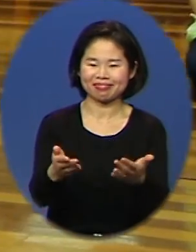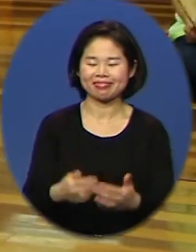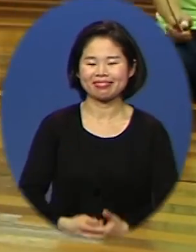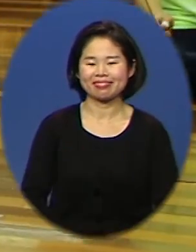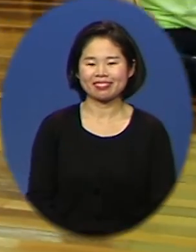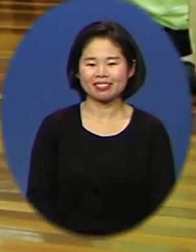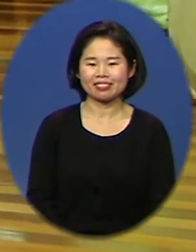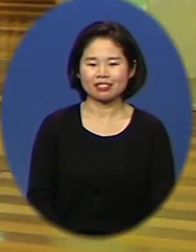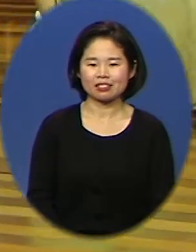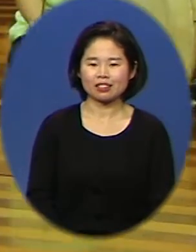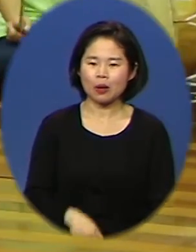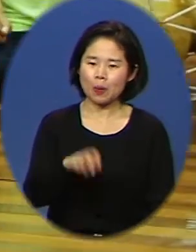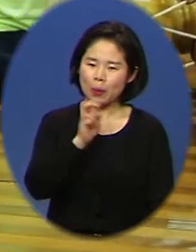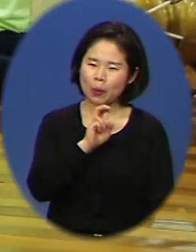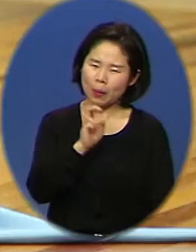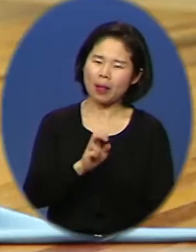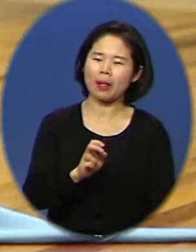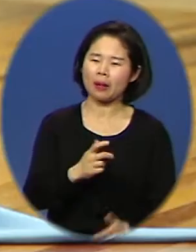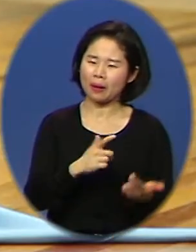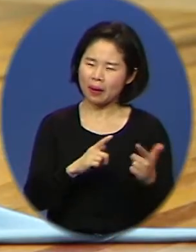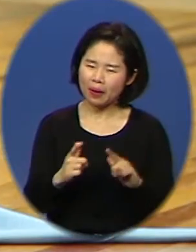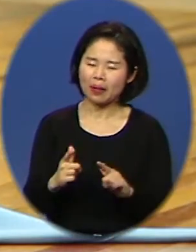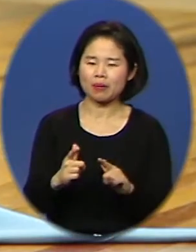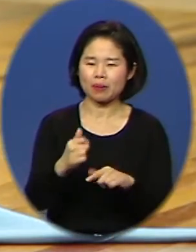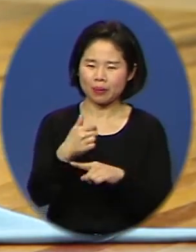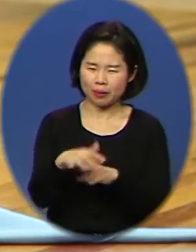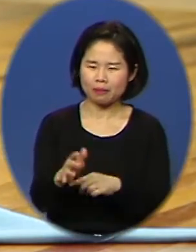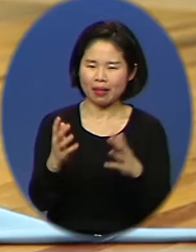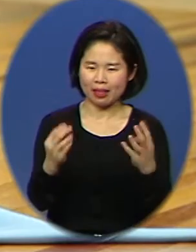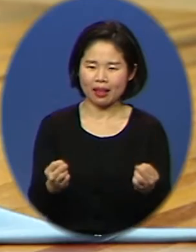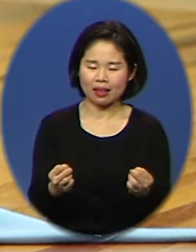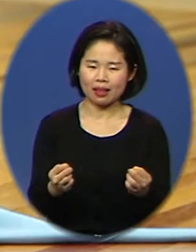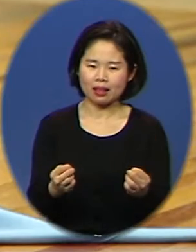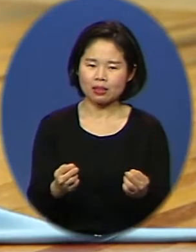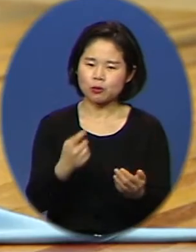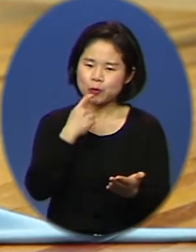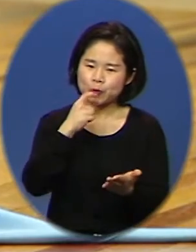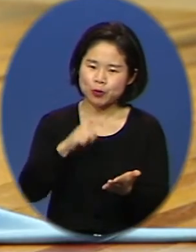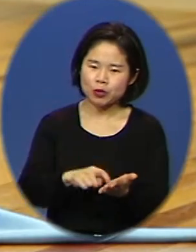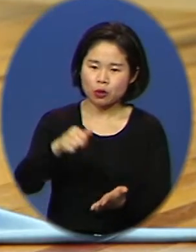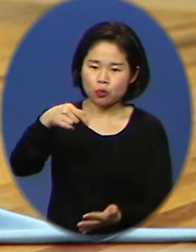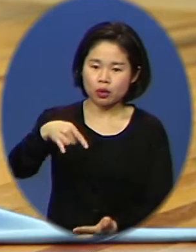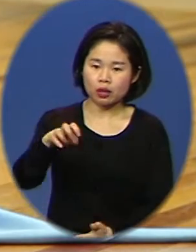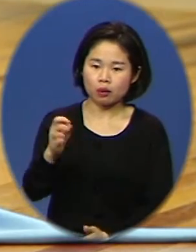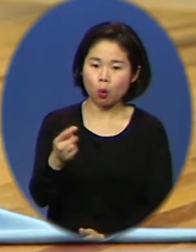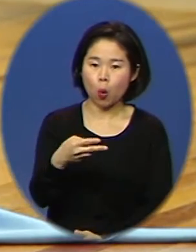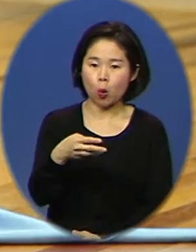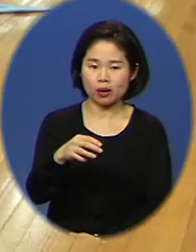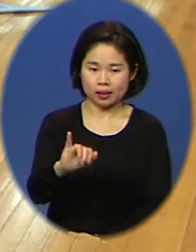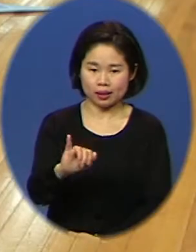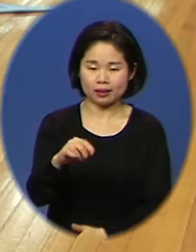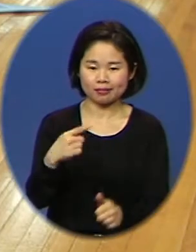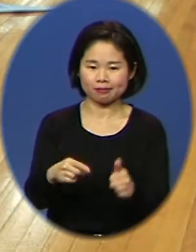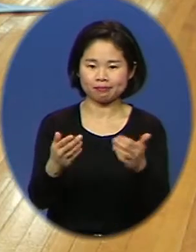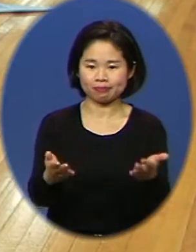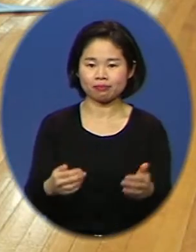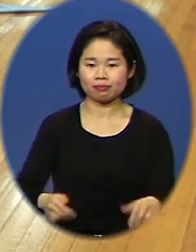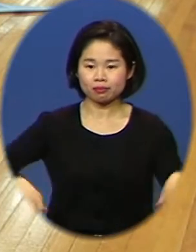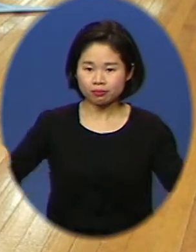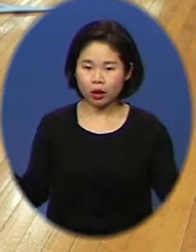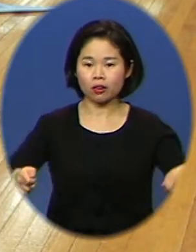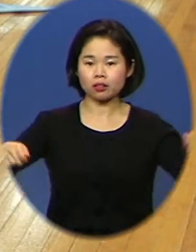할게요. 가락이 무지 많은데요. 일단은 아주 가장 배우기 쉬운 휘모리 가락부터 가르쳐드릴게요. 휘모리.